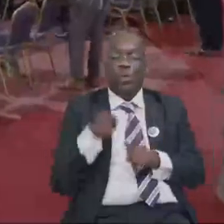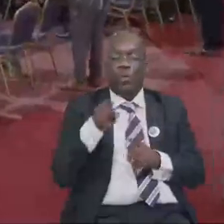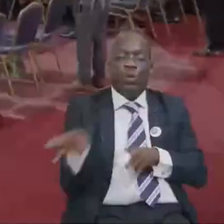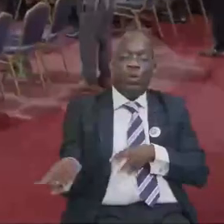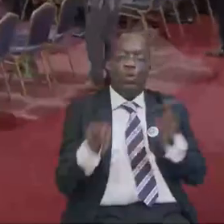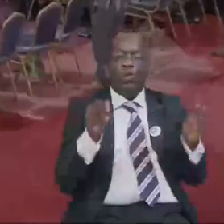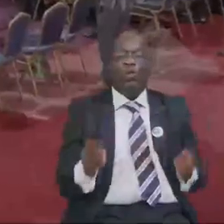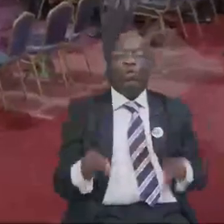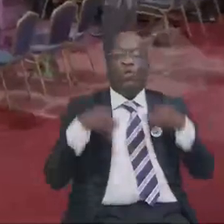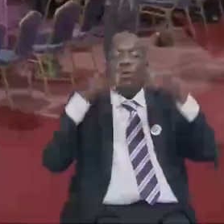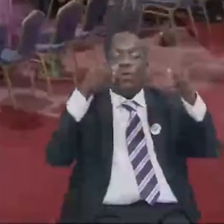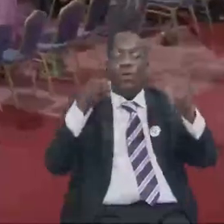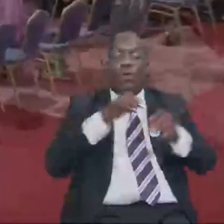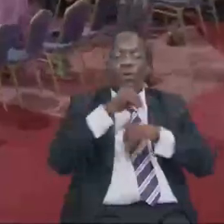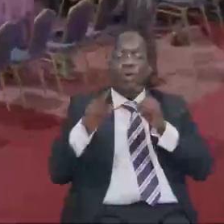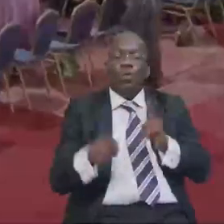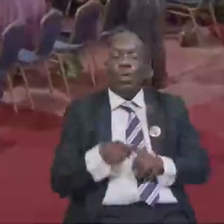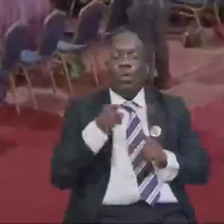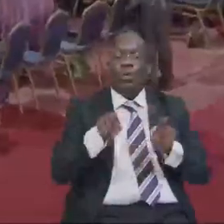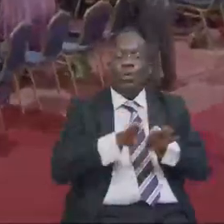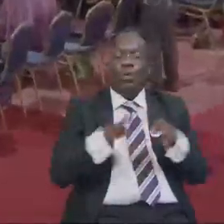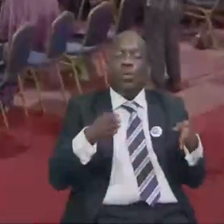Quand tu ouvres ta bouche.